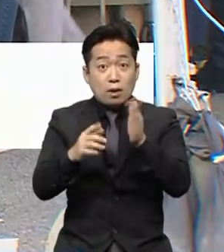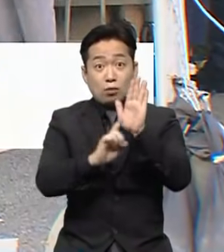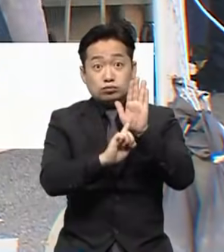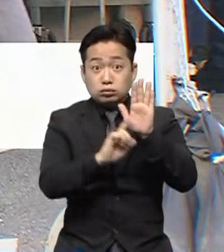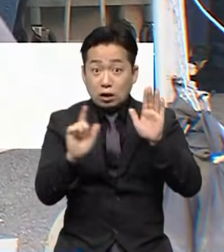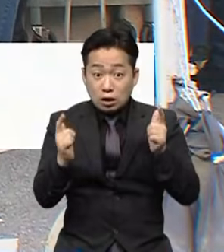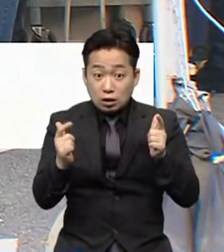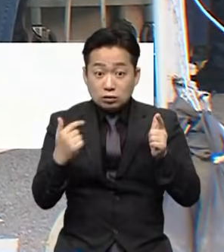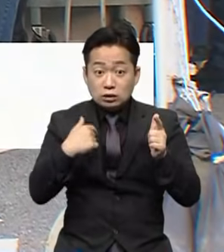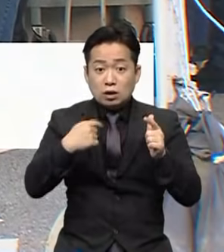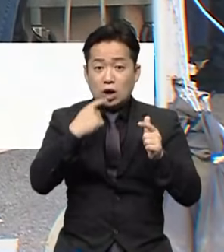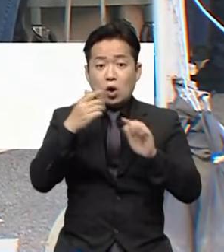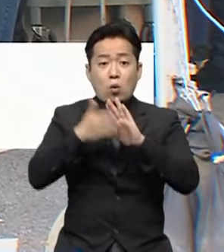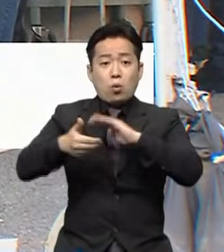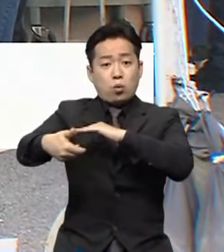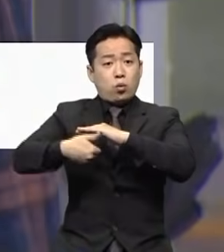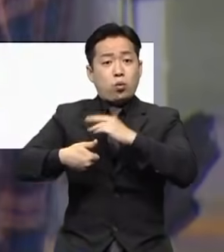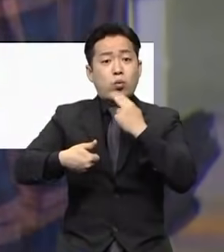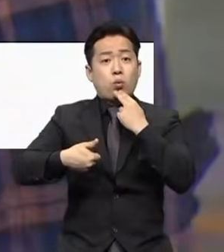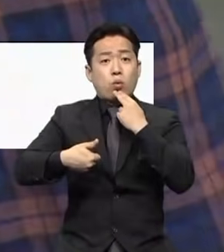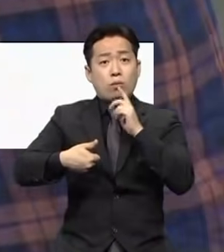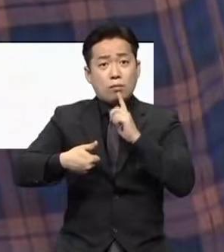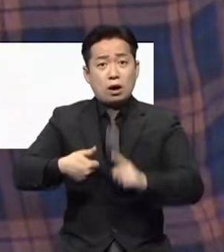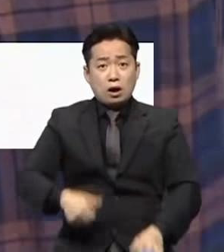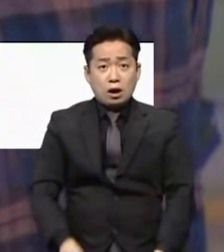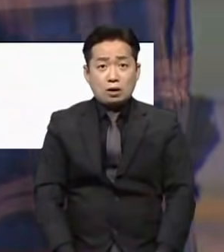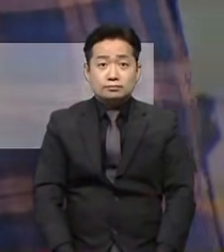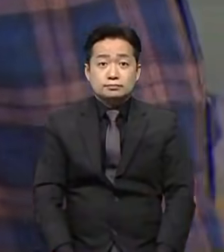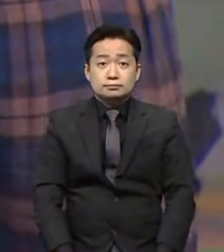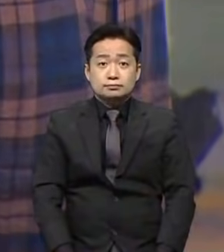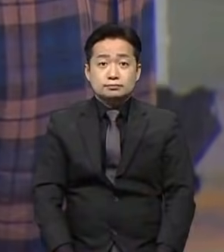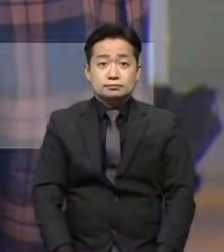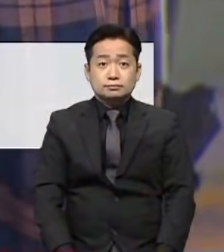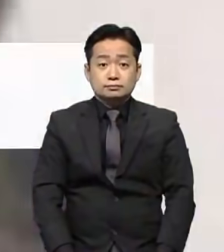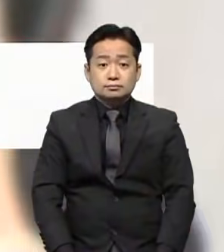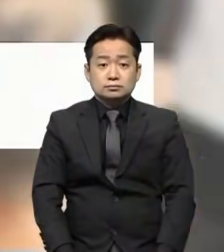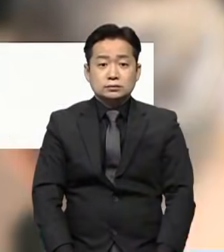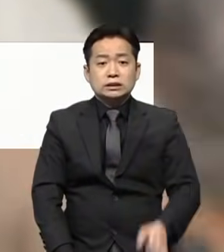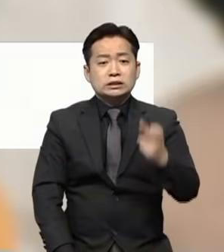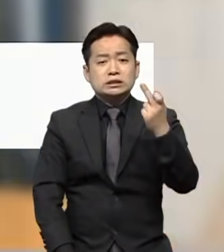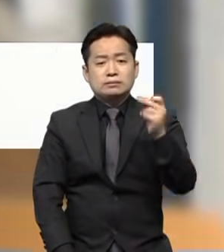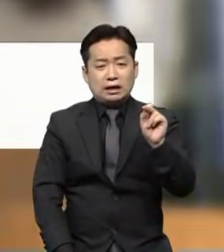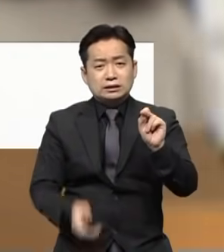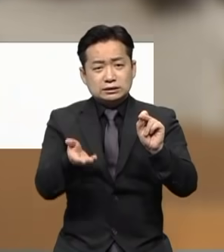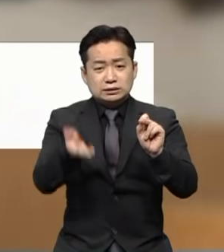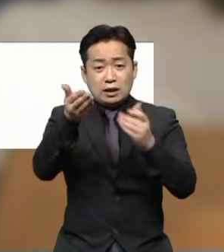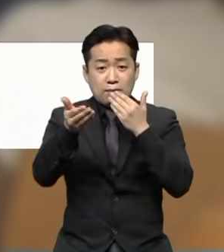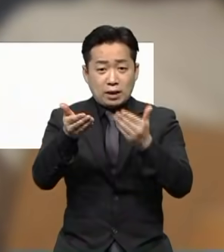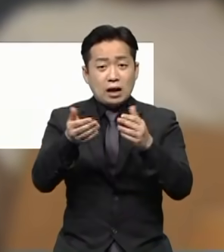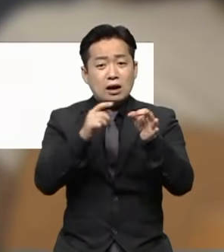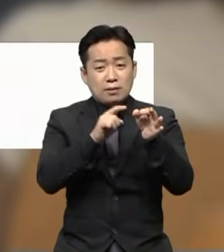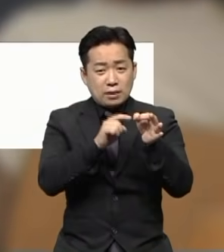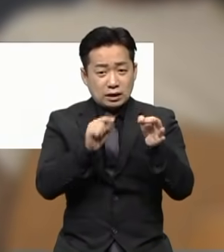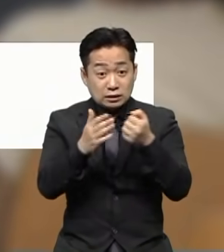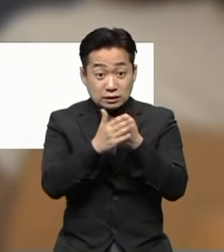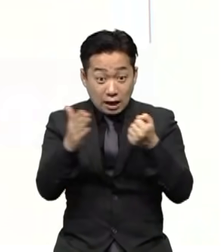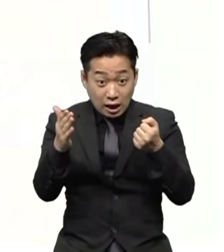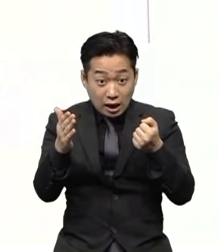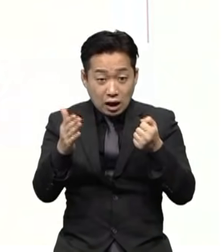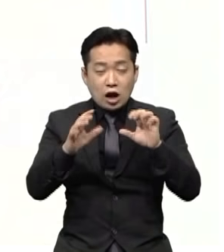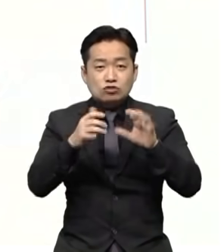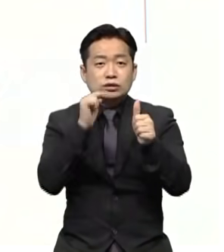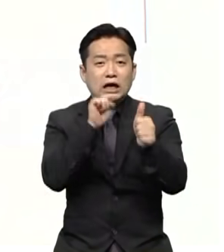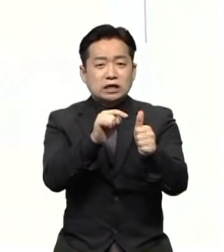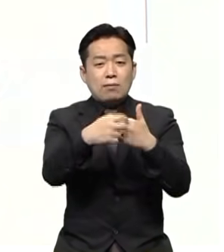그러는데 저희는 아직 뭐 그런 공지는 없고요. 한 12만 원 이상 나올 수도 있어요. 비용이나 이런 것 때문에 그러시면